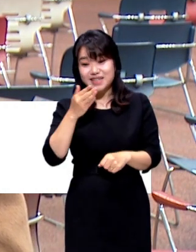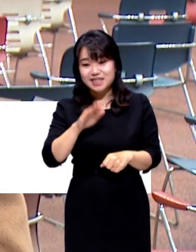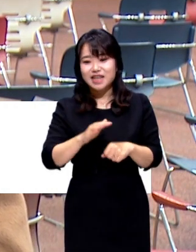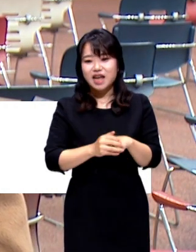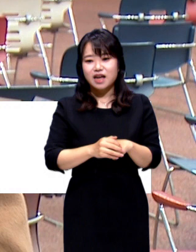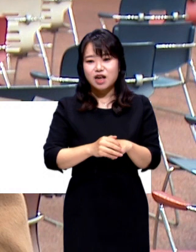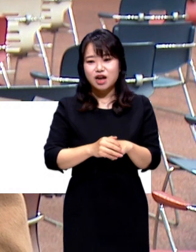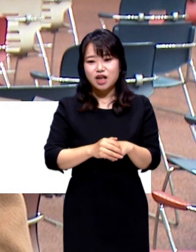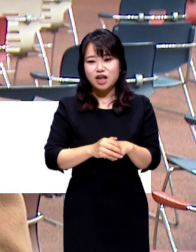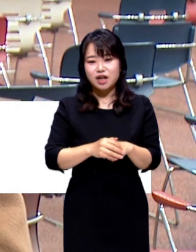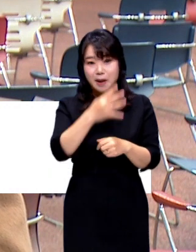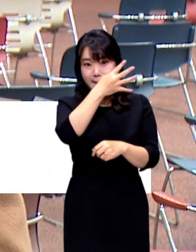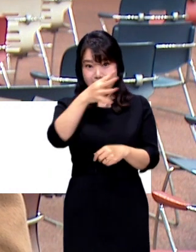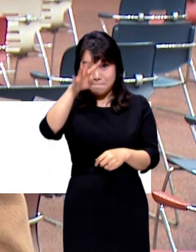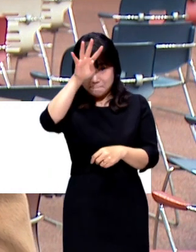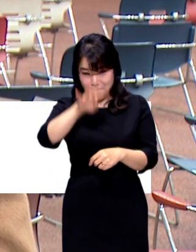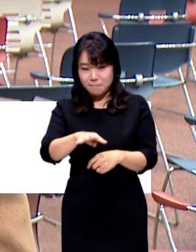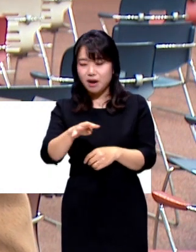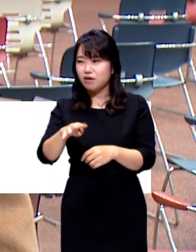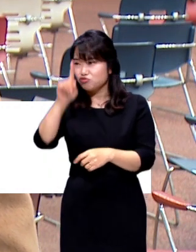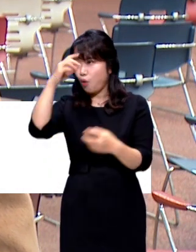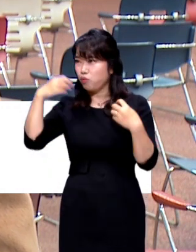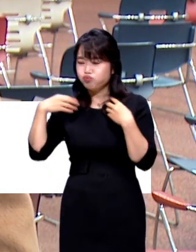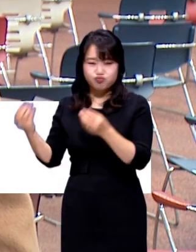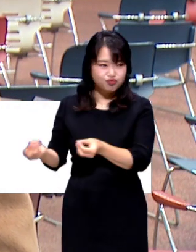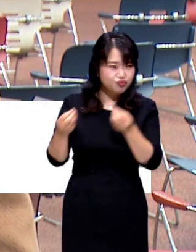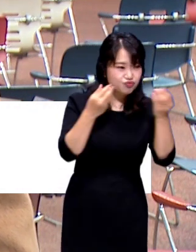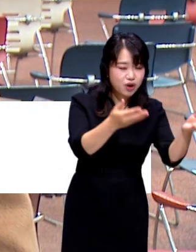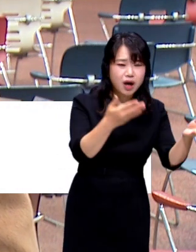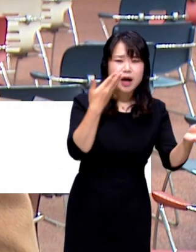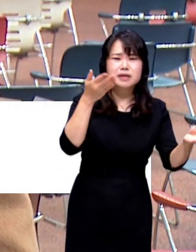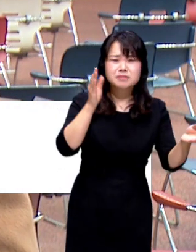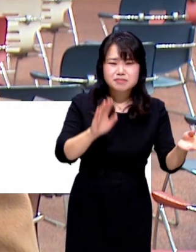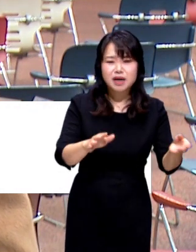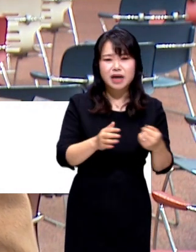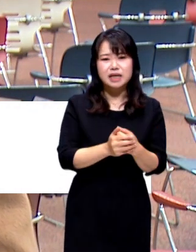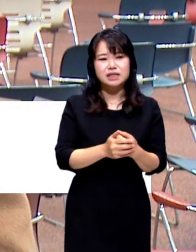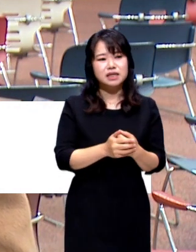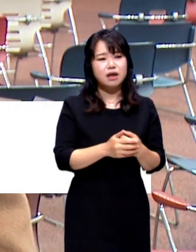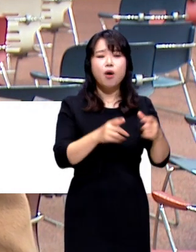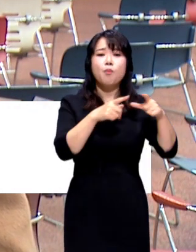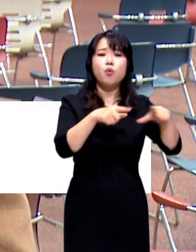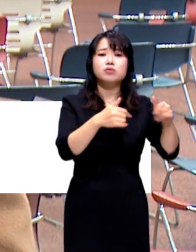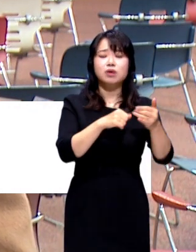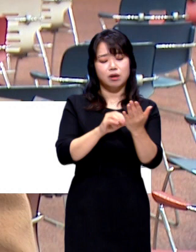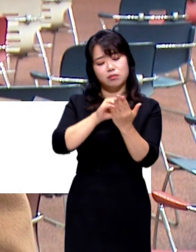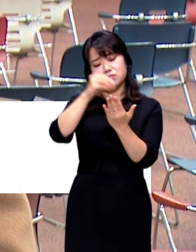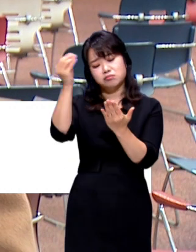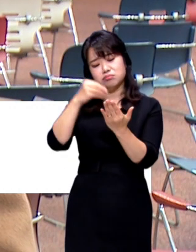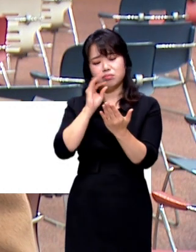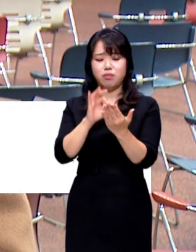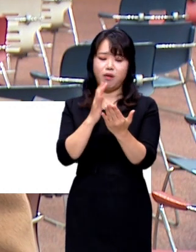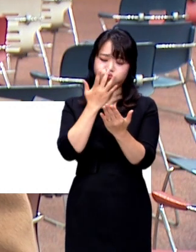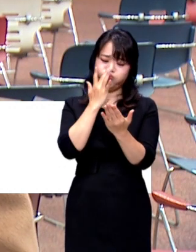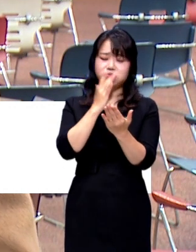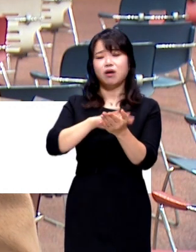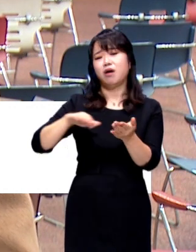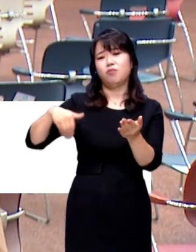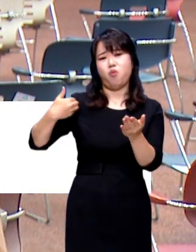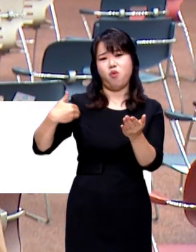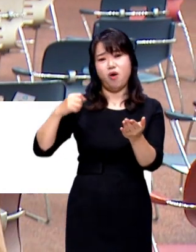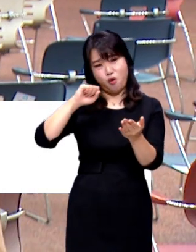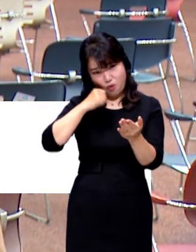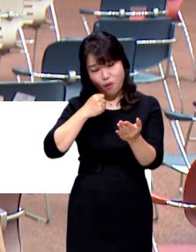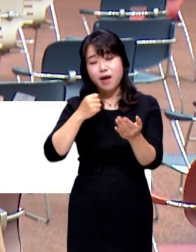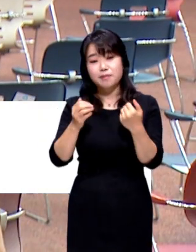표로서 이렇게 뭐 관해서는 주지만 사실 이거는 좀 일반인들이 보기에는 많이 어려운 부분이고